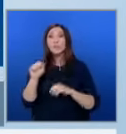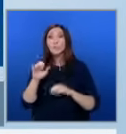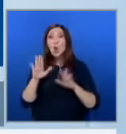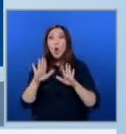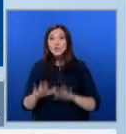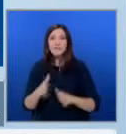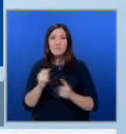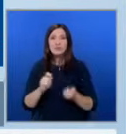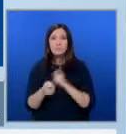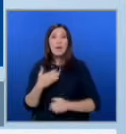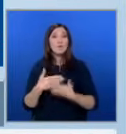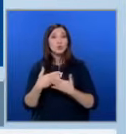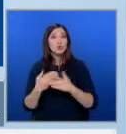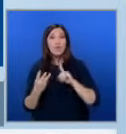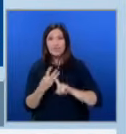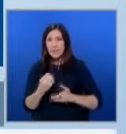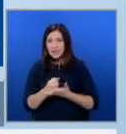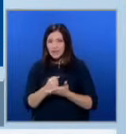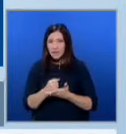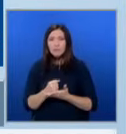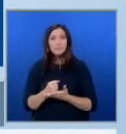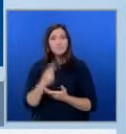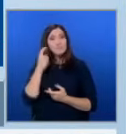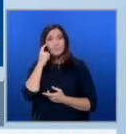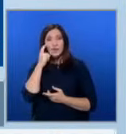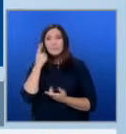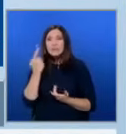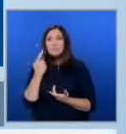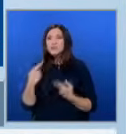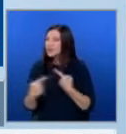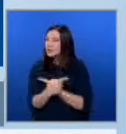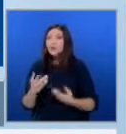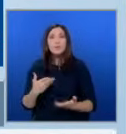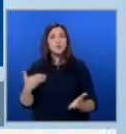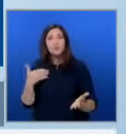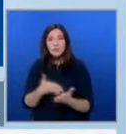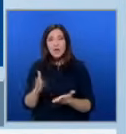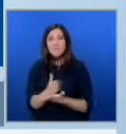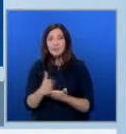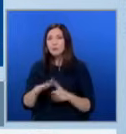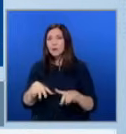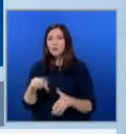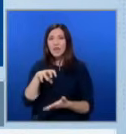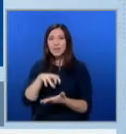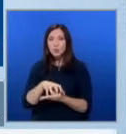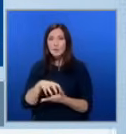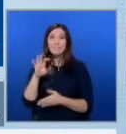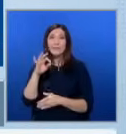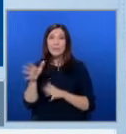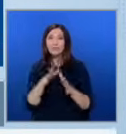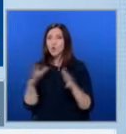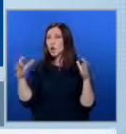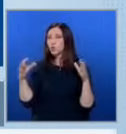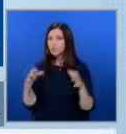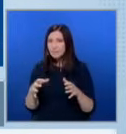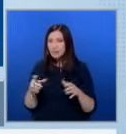остава непроменено и по отношение на третия мандат. Намираме, че различията и противопоставането между парламентарните групи 50-тото